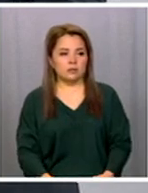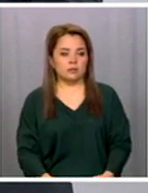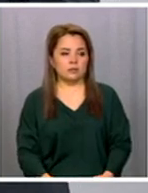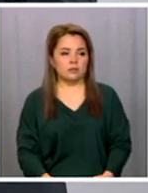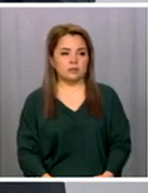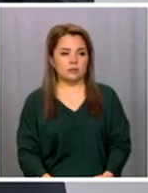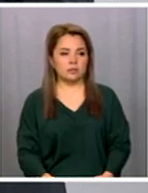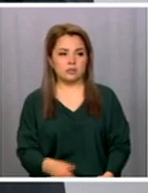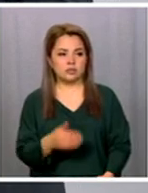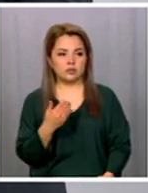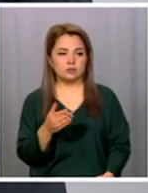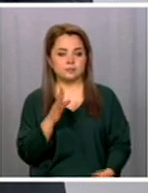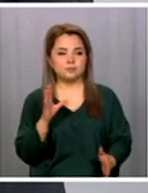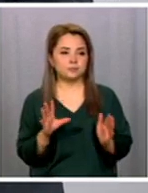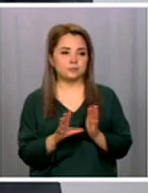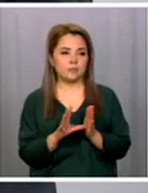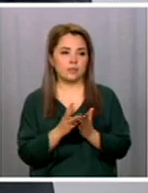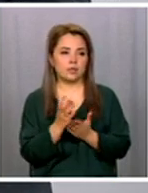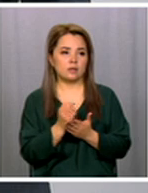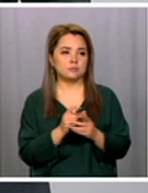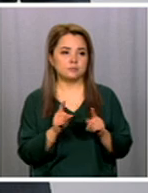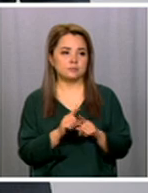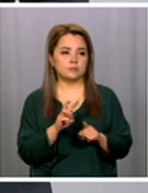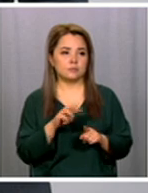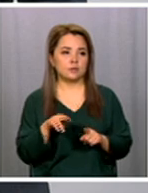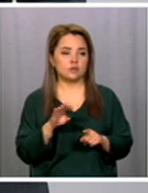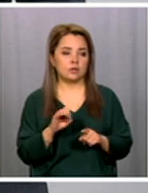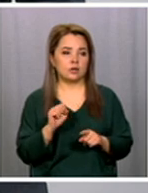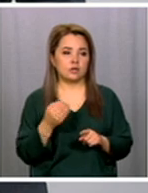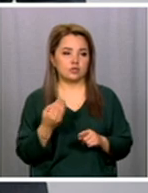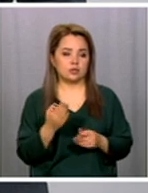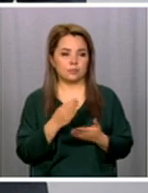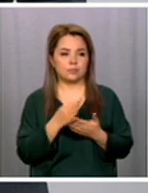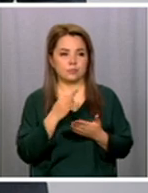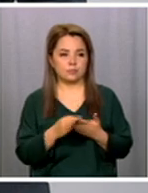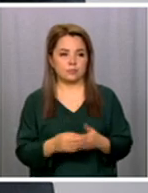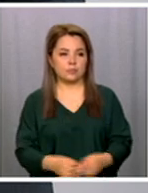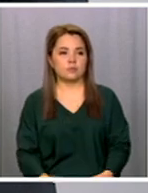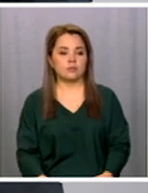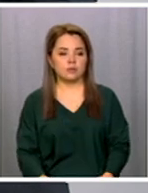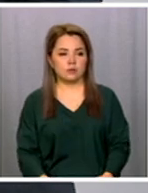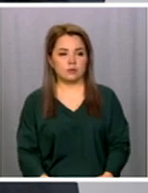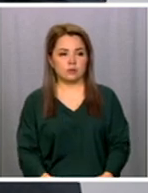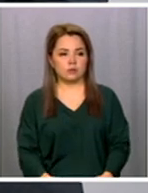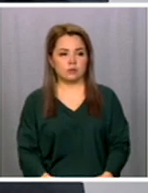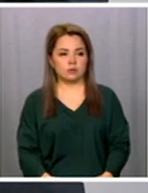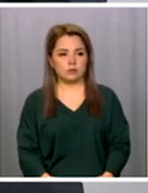Потенциалдық энергияның формуласы. Потенциалдық энергия тең болады MGH.